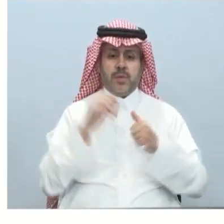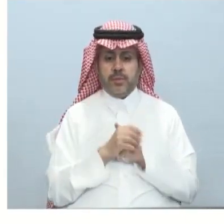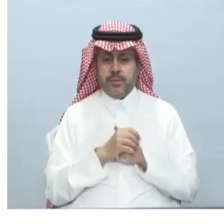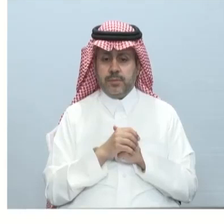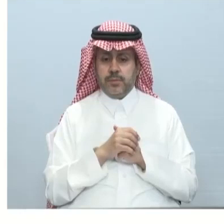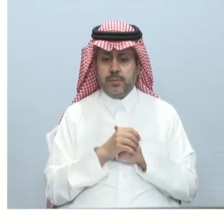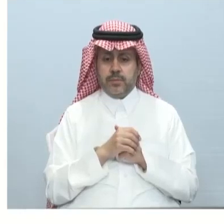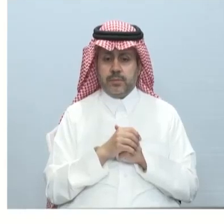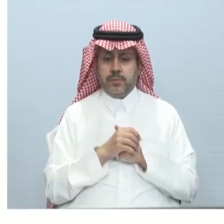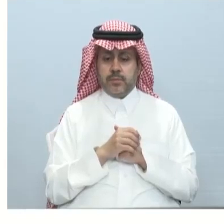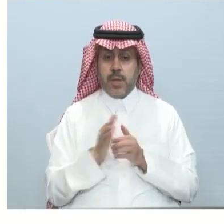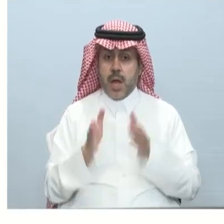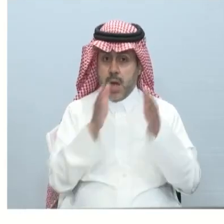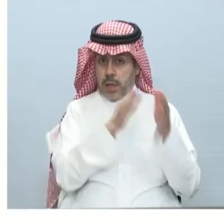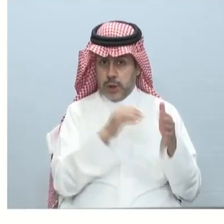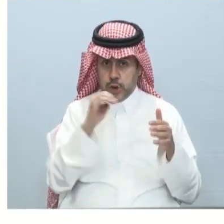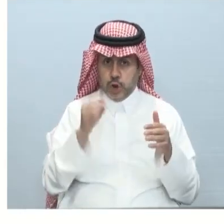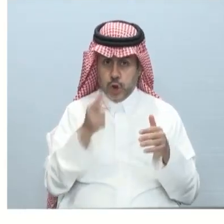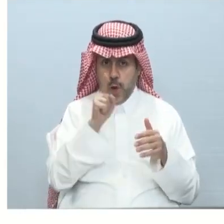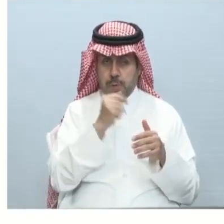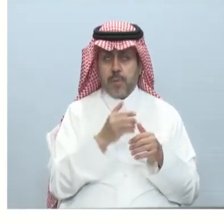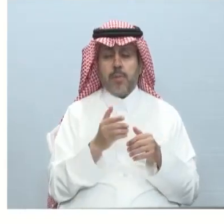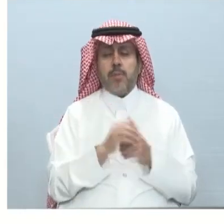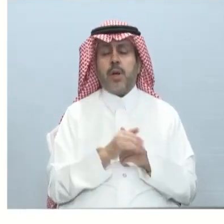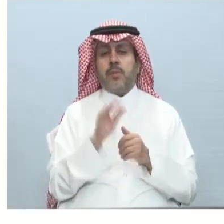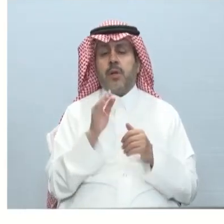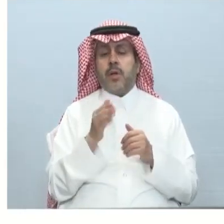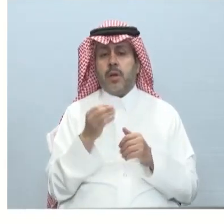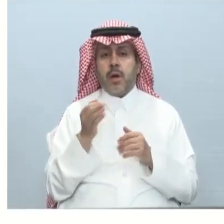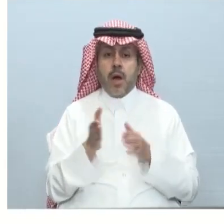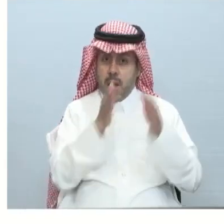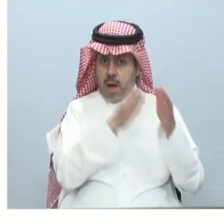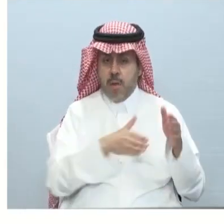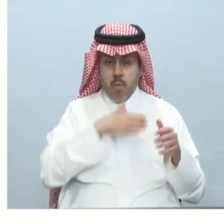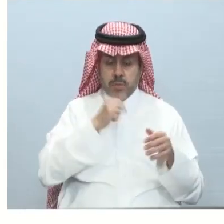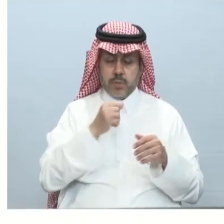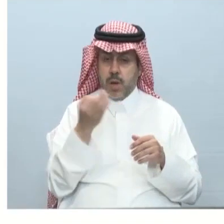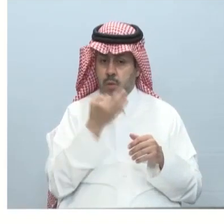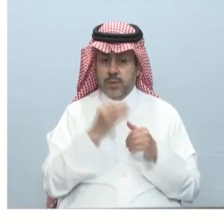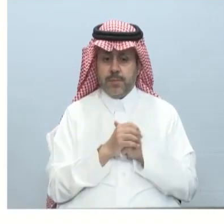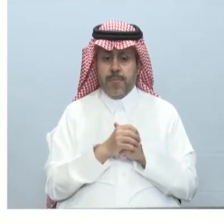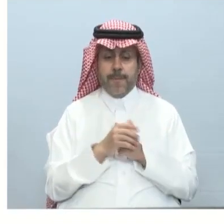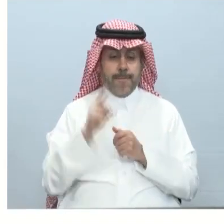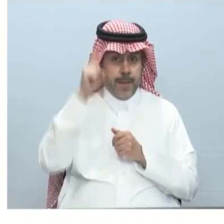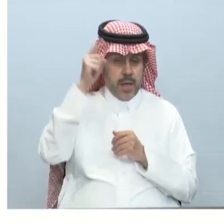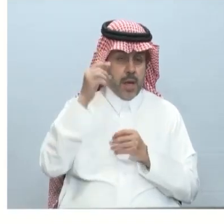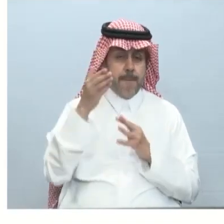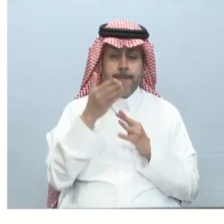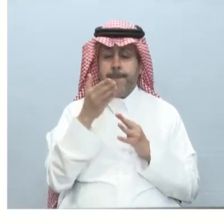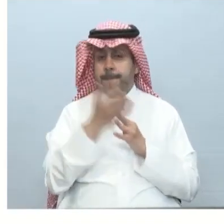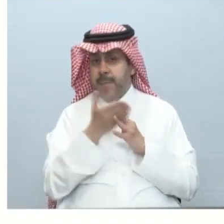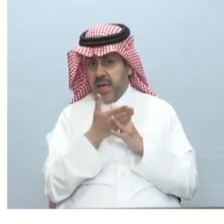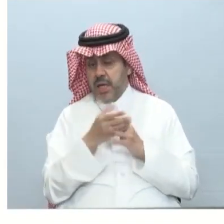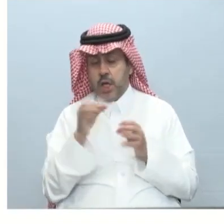المسلمين عن جابر بن عبد الله رضي الله عنه قال سمعت رسول الله صلى الله عليه وسلم يقول ان بين الرجل